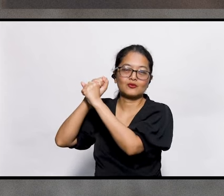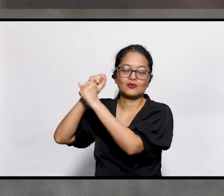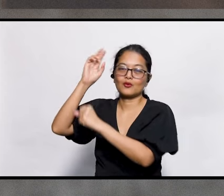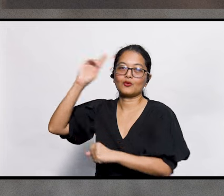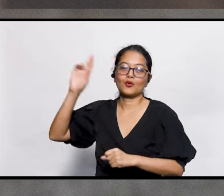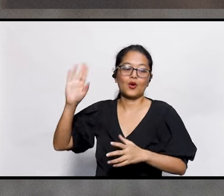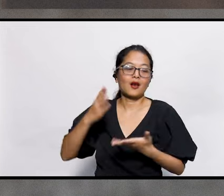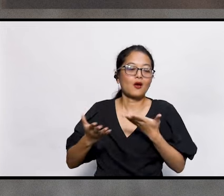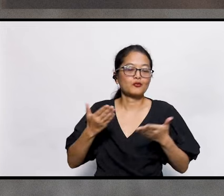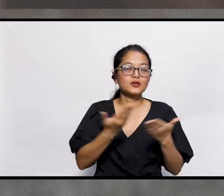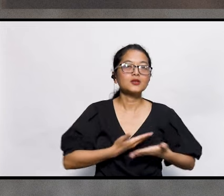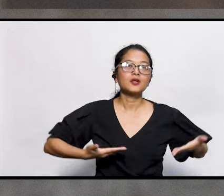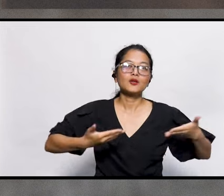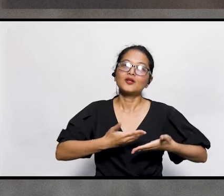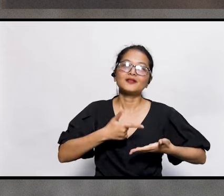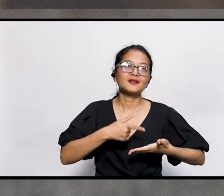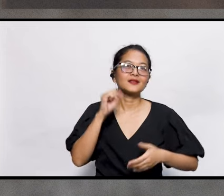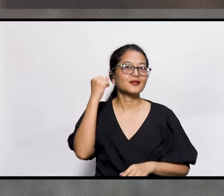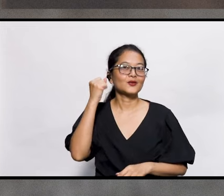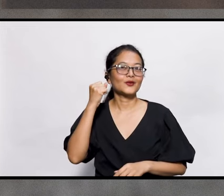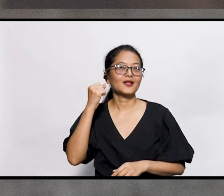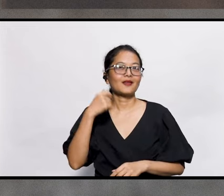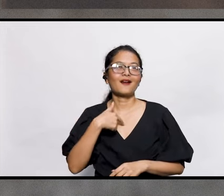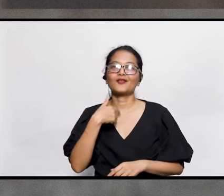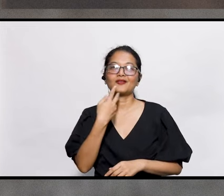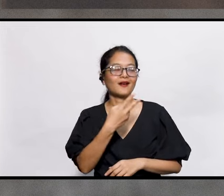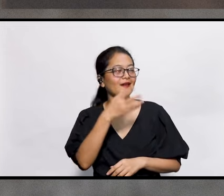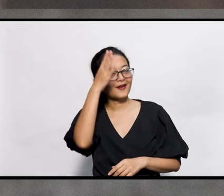sitation sayaak tahu jer Anda